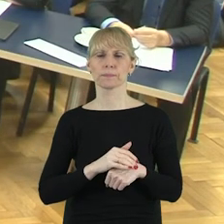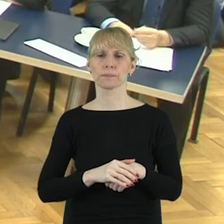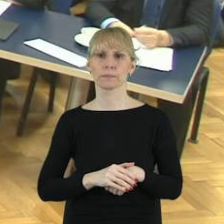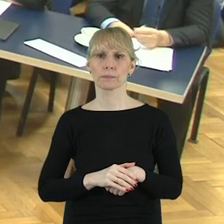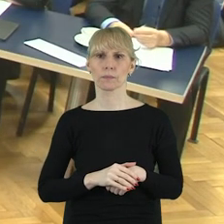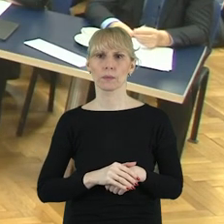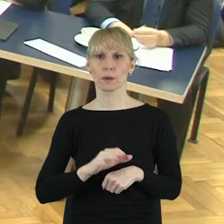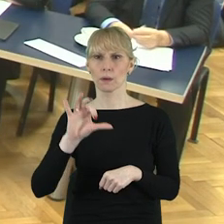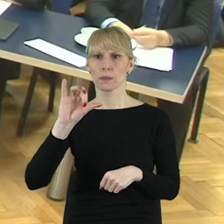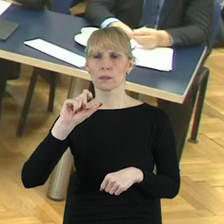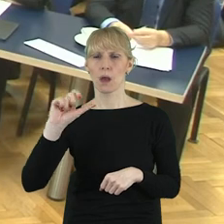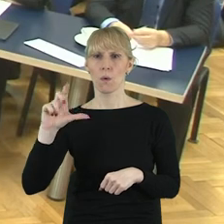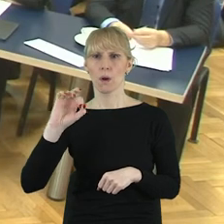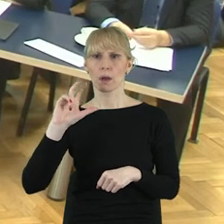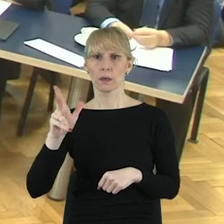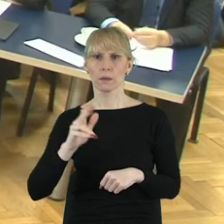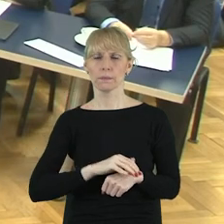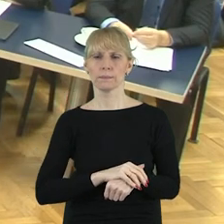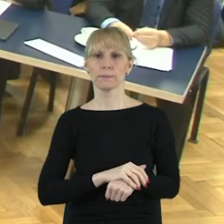Za. Pan radny Witold Stępień.